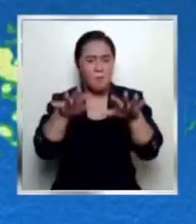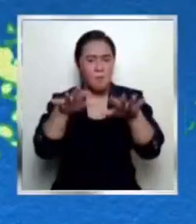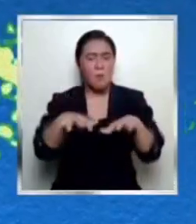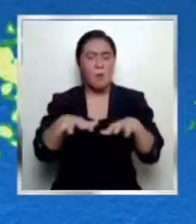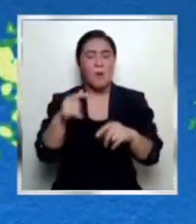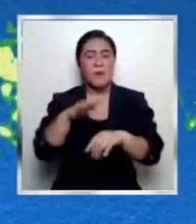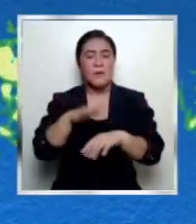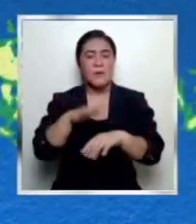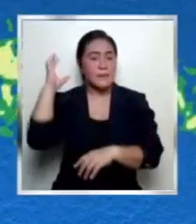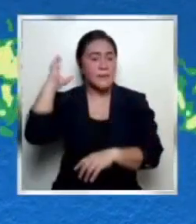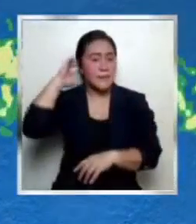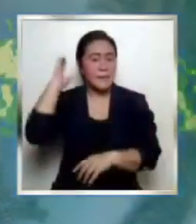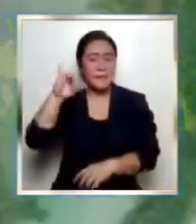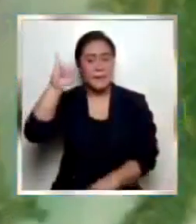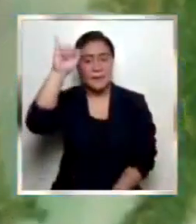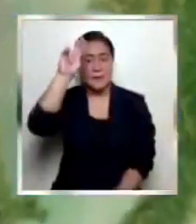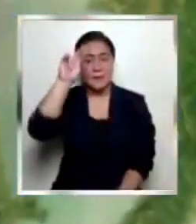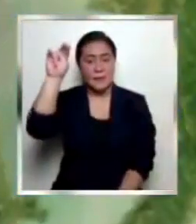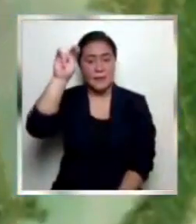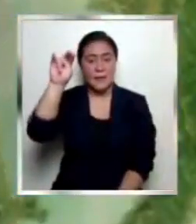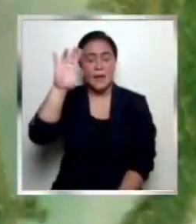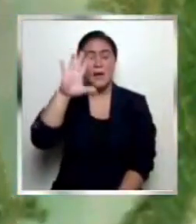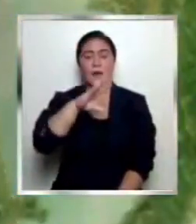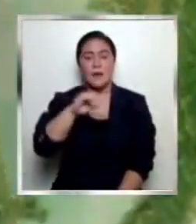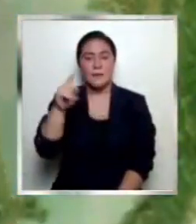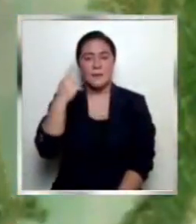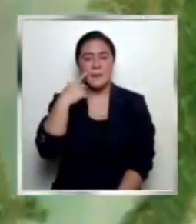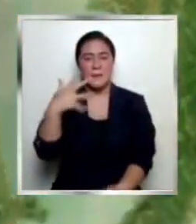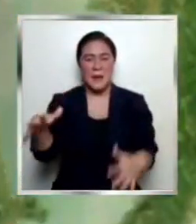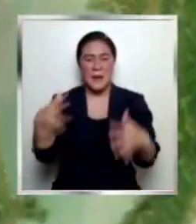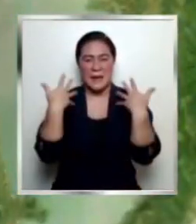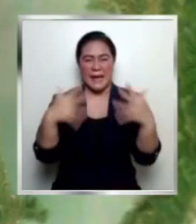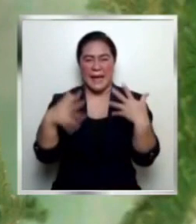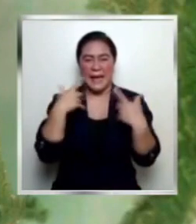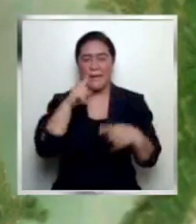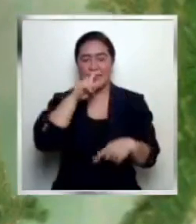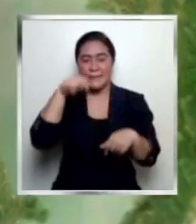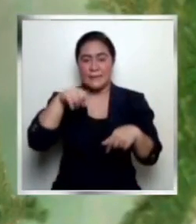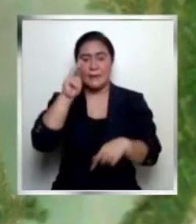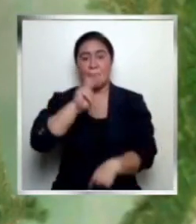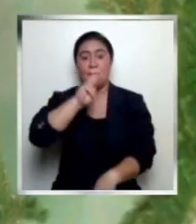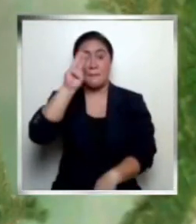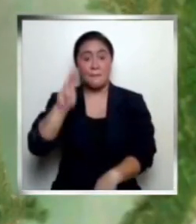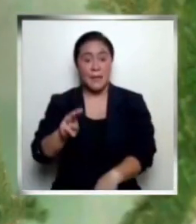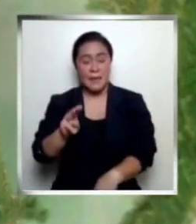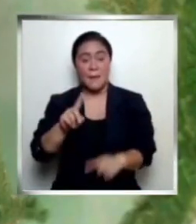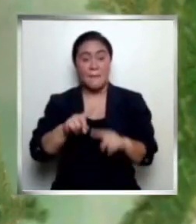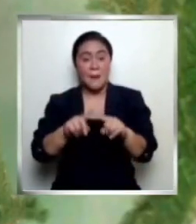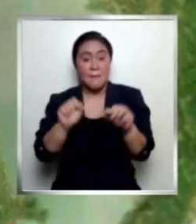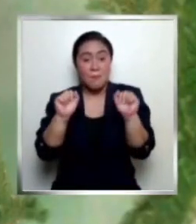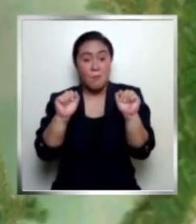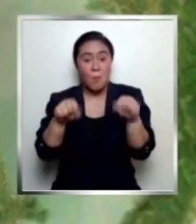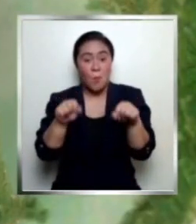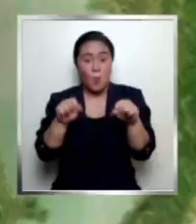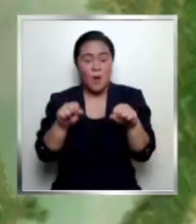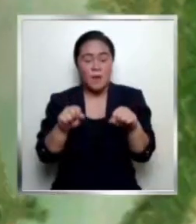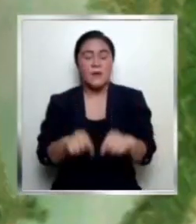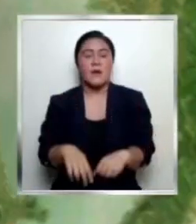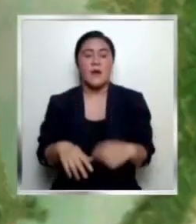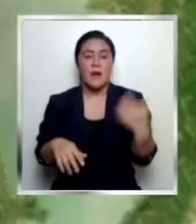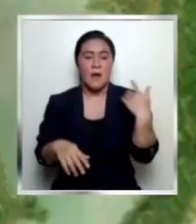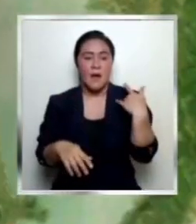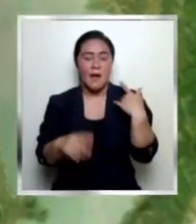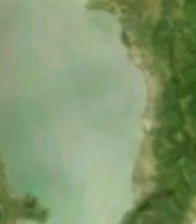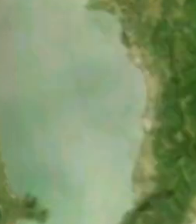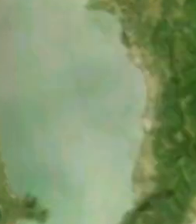Ilocos. Magiging maalinsanga naman sa Metro Manila, pero hindi pa rin inaalis ang posibilidad na tinatawag na localized